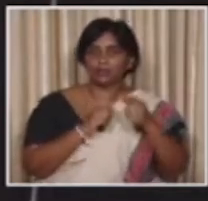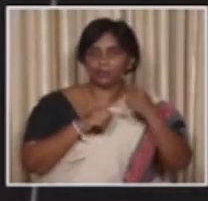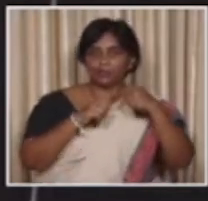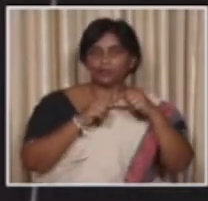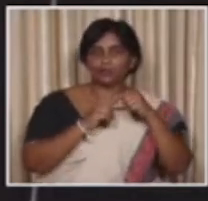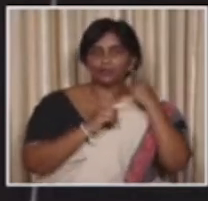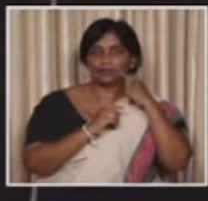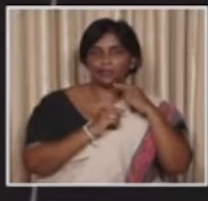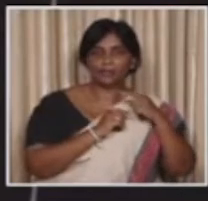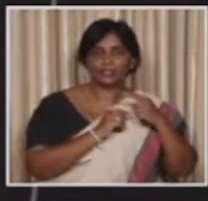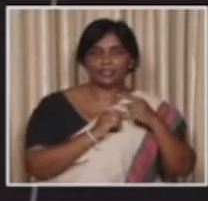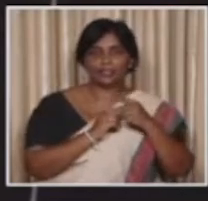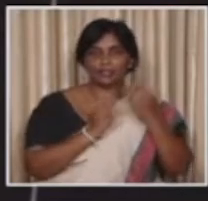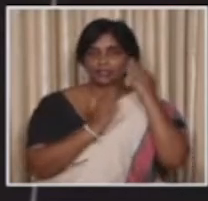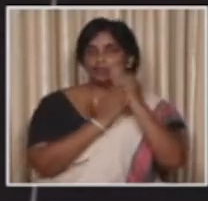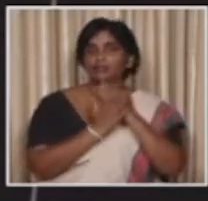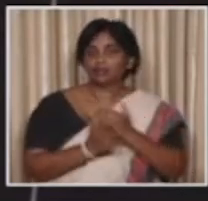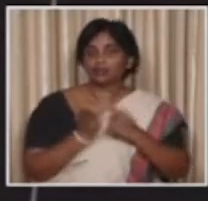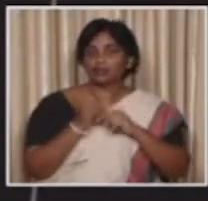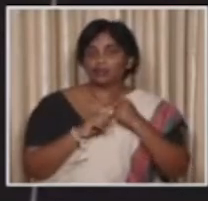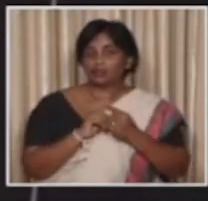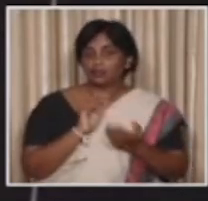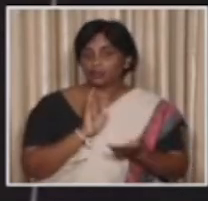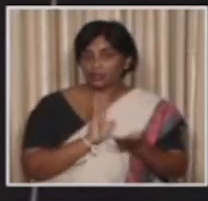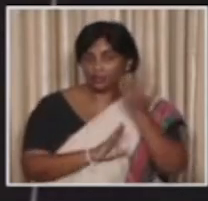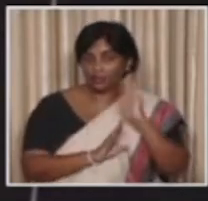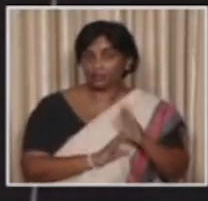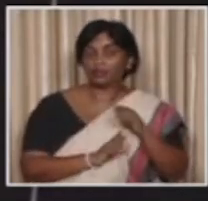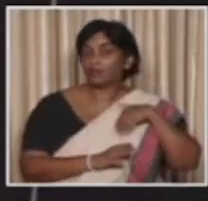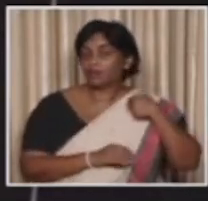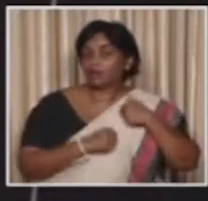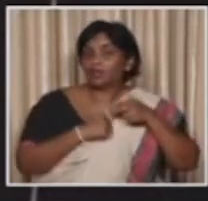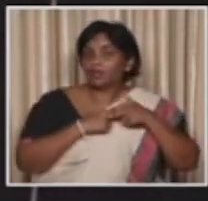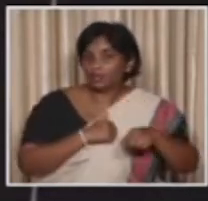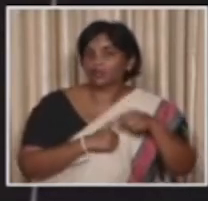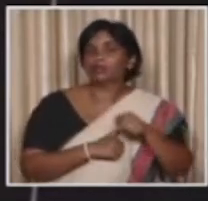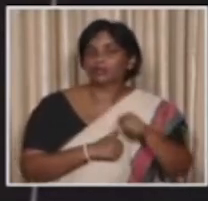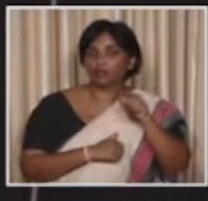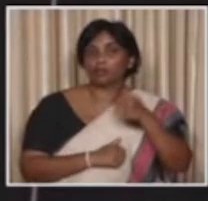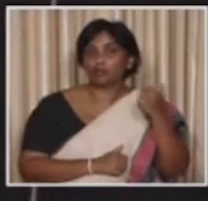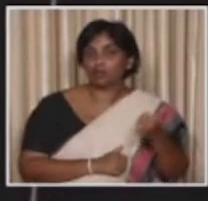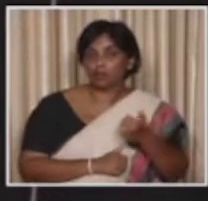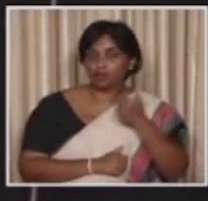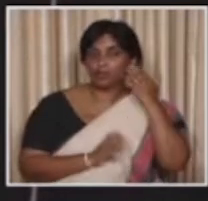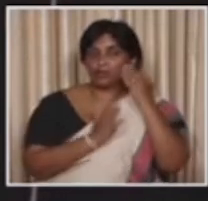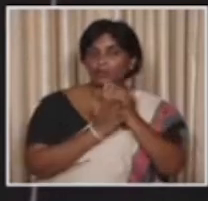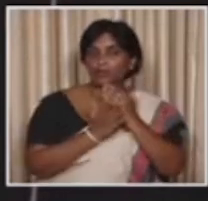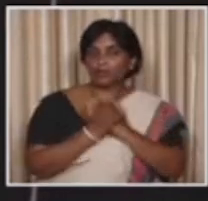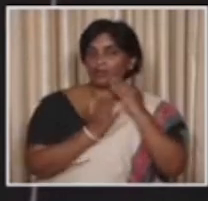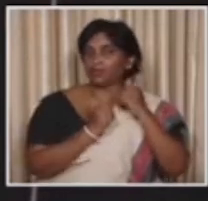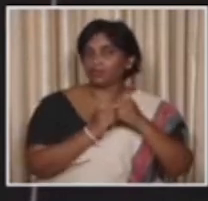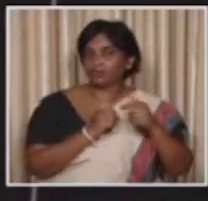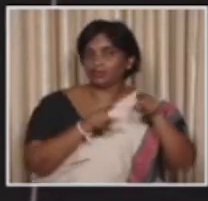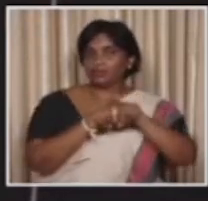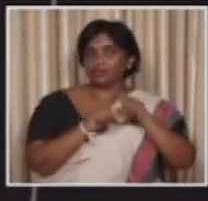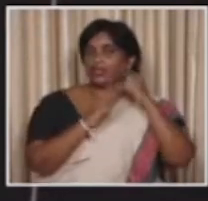ප්‍රමාණයක් බදු එක්කහුව වෙලා තියෙනවා. මේ බදු වැඩිවීම එක්කහුව වෙන්න මූලික හේතුව තමයි ඔබතුමා අලුත්ෙන් එක් කරපු බදු නිසා. දැන්